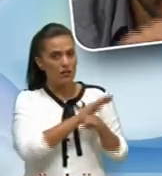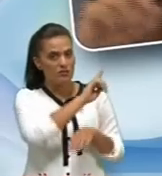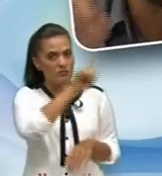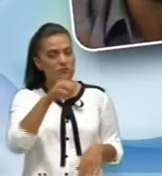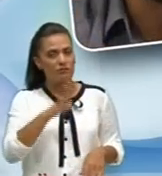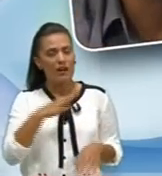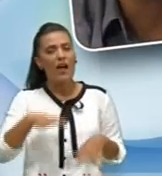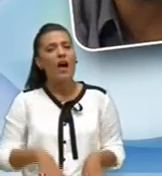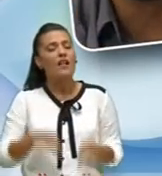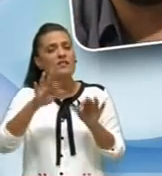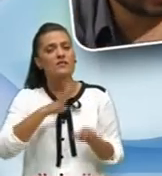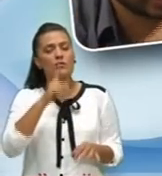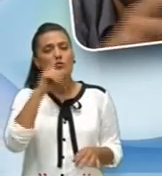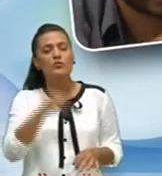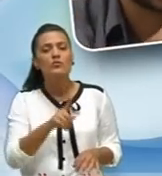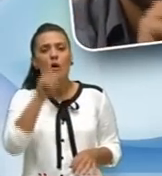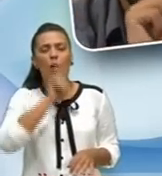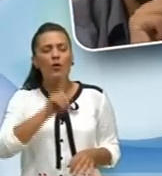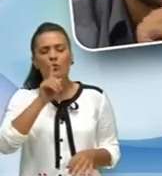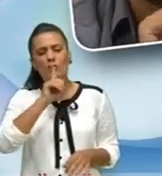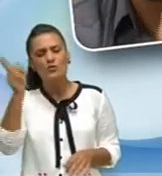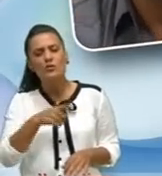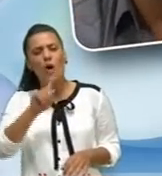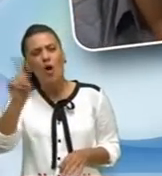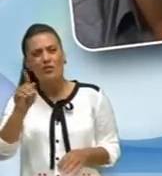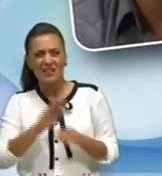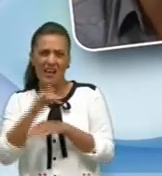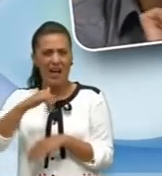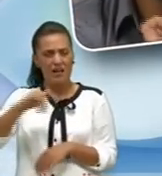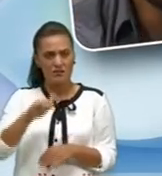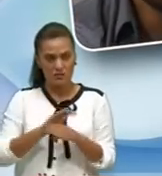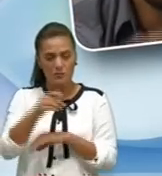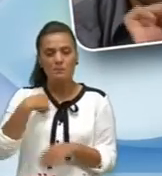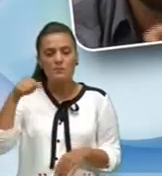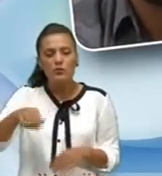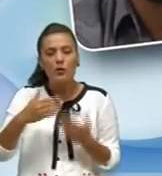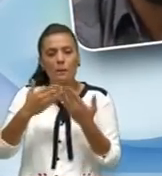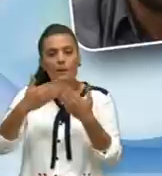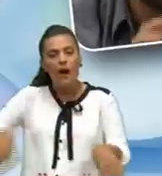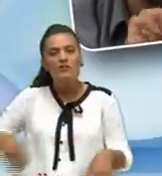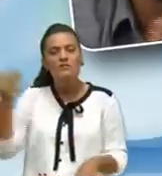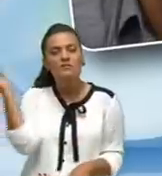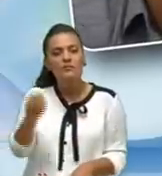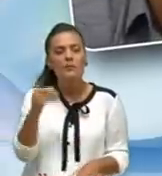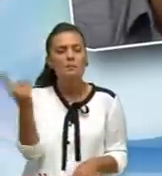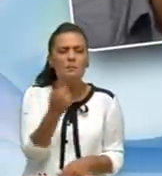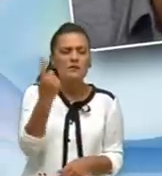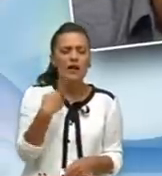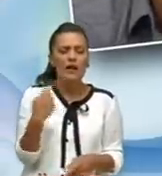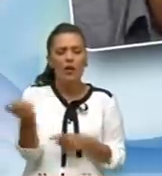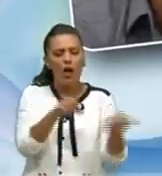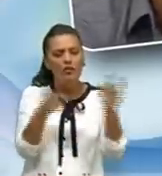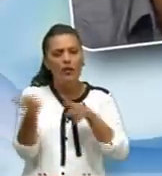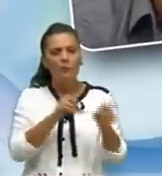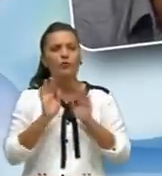ve hali hazırda herkesin %10'u yaklaşık yaşıyorsa, bizim bunu önleyici belli bir takım